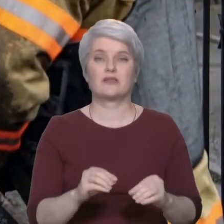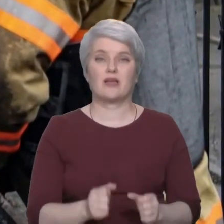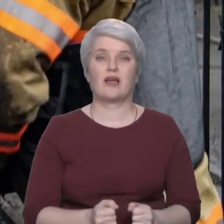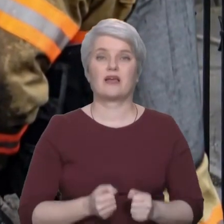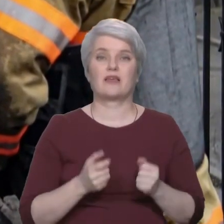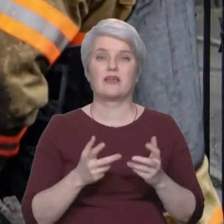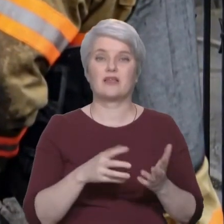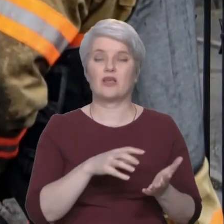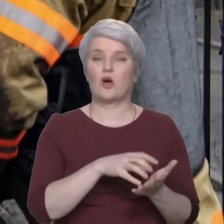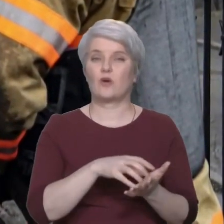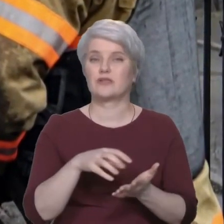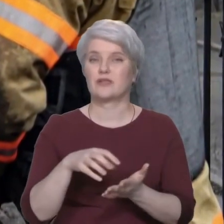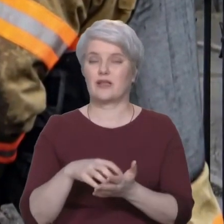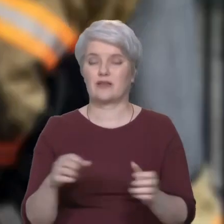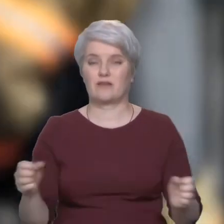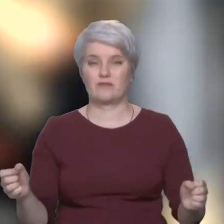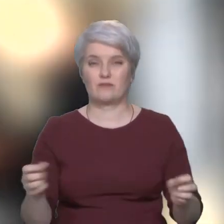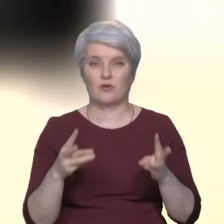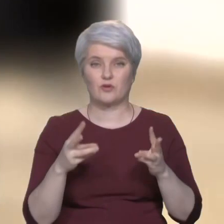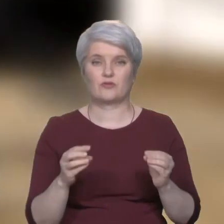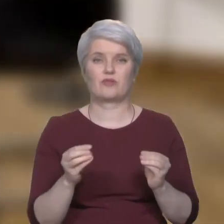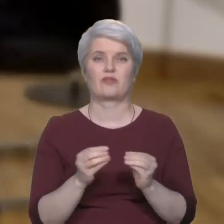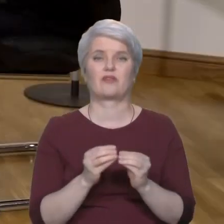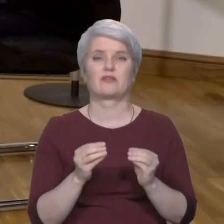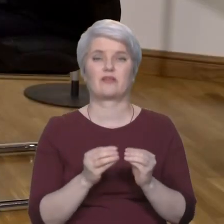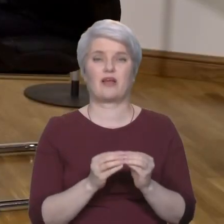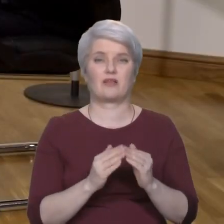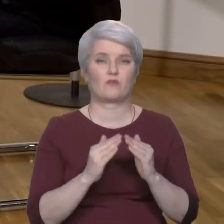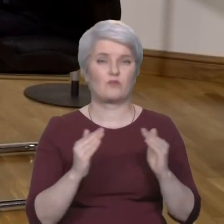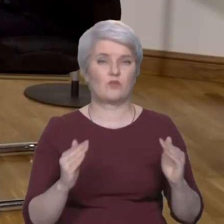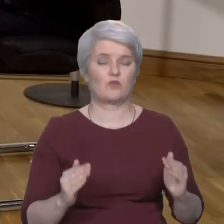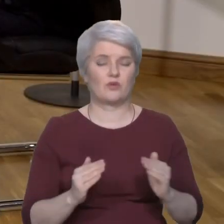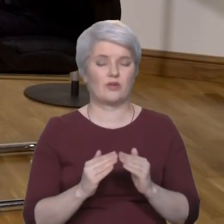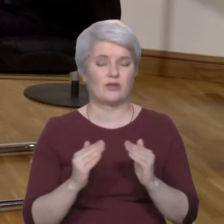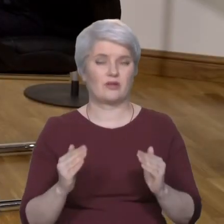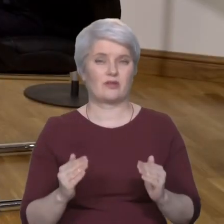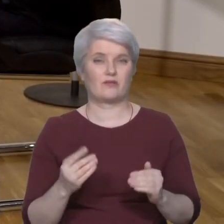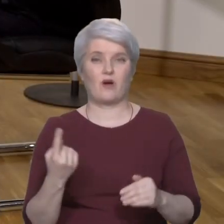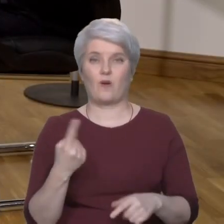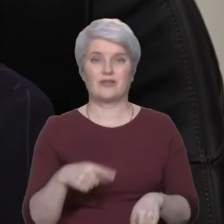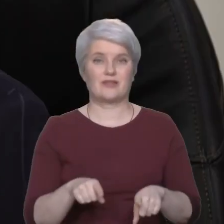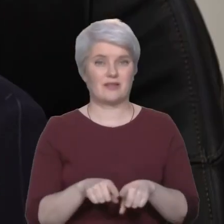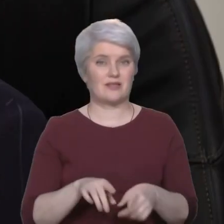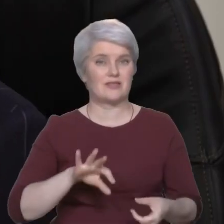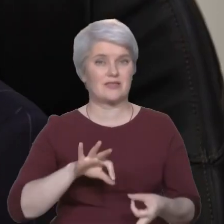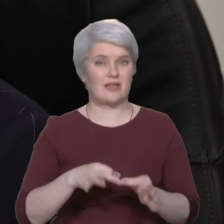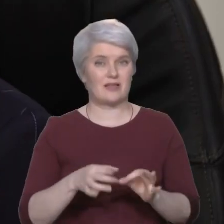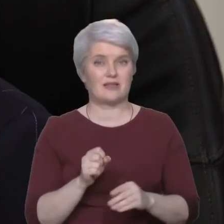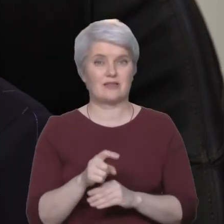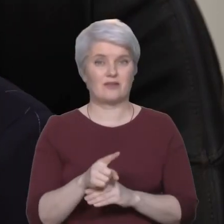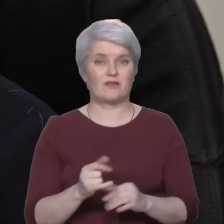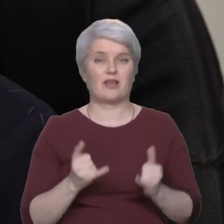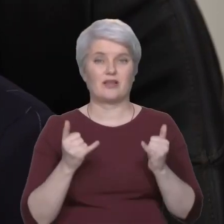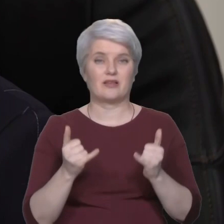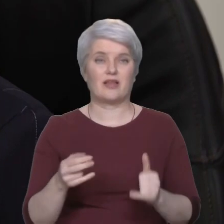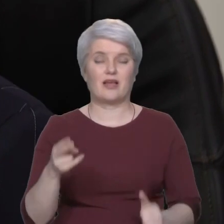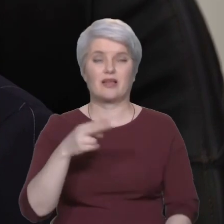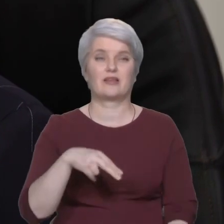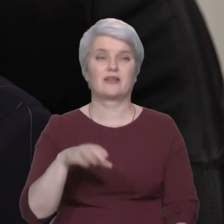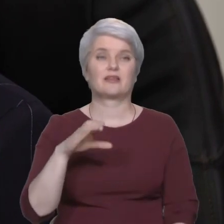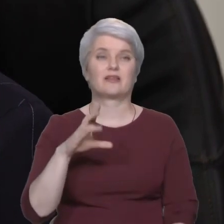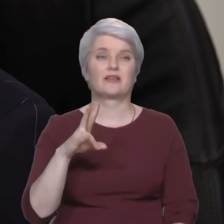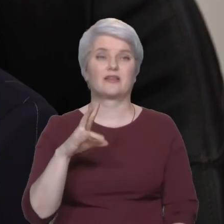осередків пожеж, декількох десятків будинків. Одним із таких складних завдань для Державної служби з